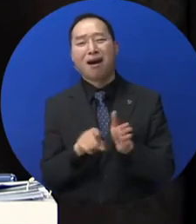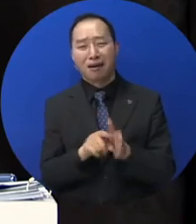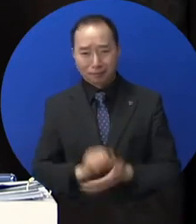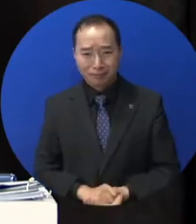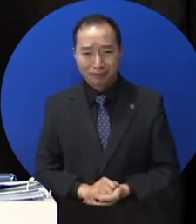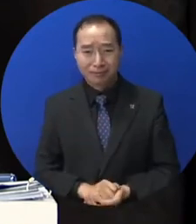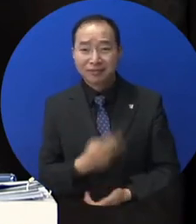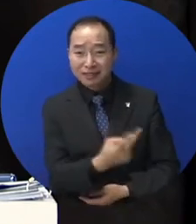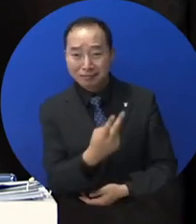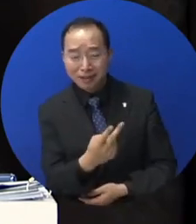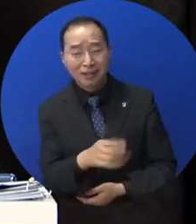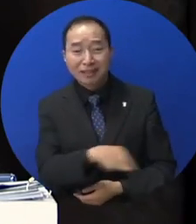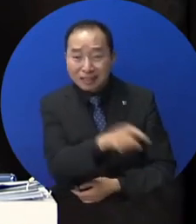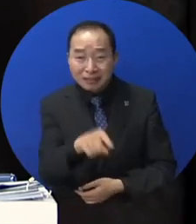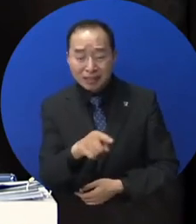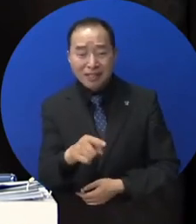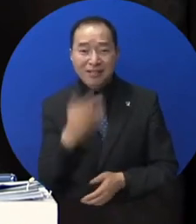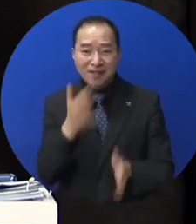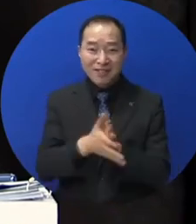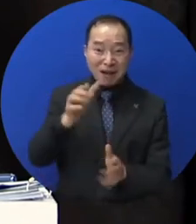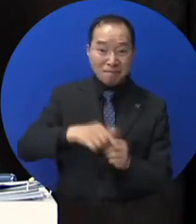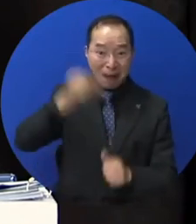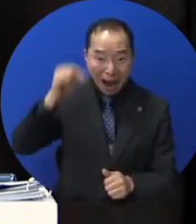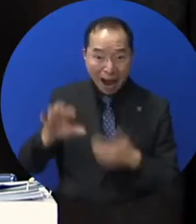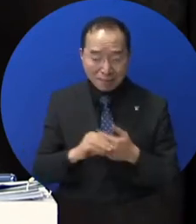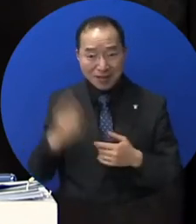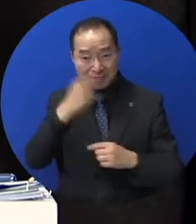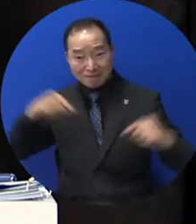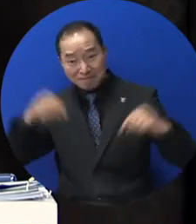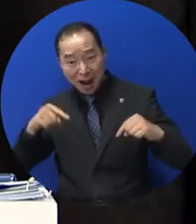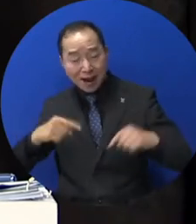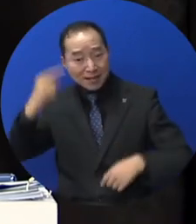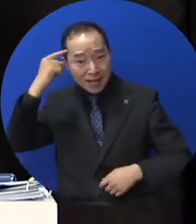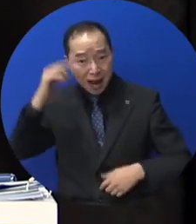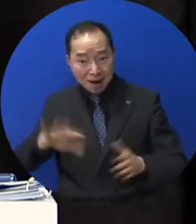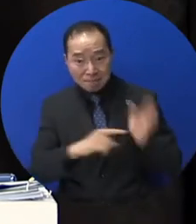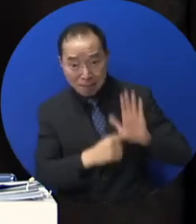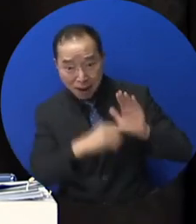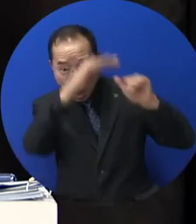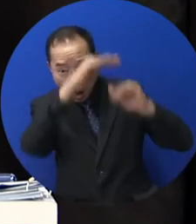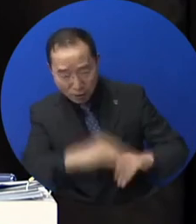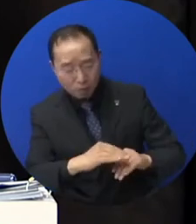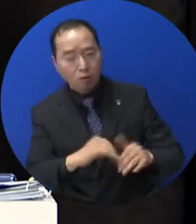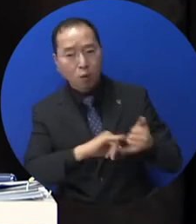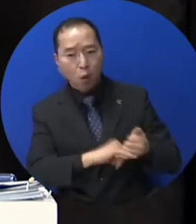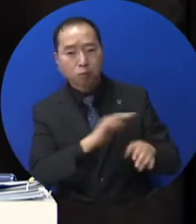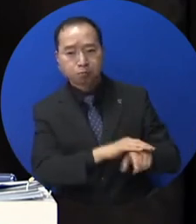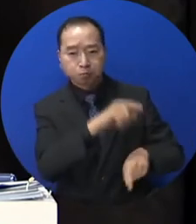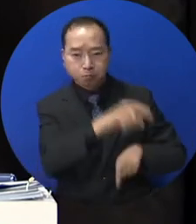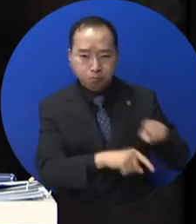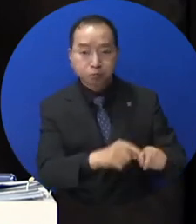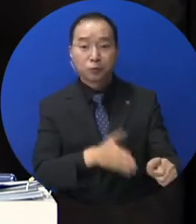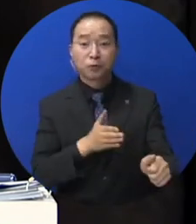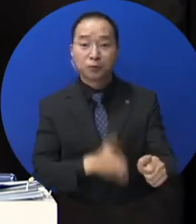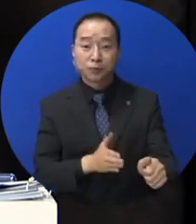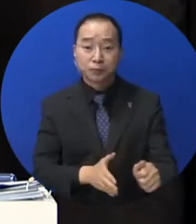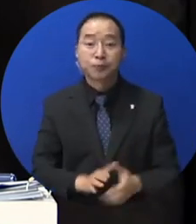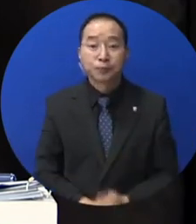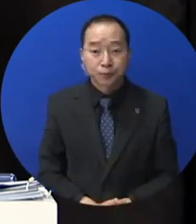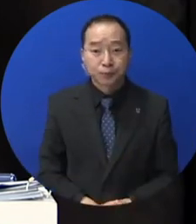우리 후보들이 시장에 당선되면 면접에서 밝히신 포부와 미래 비전을 꼭 실천해 옮기시기를